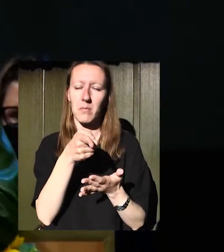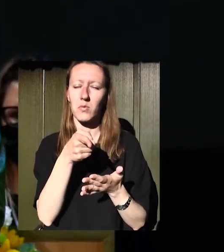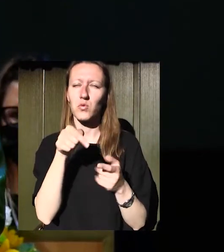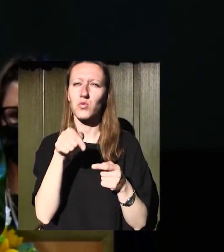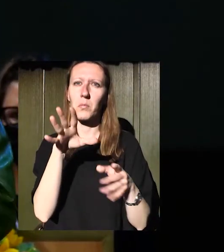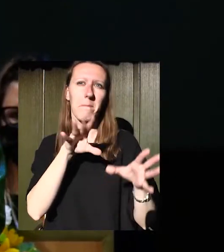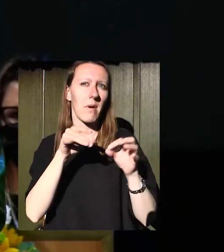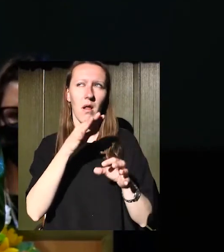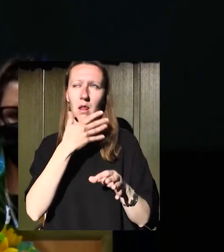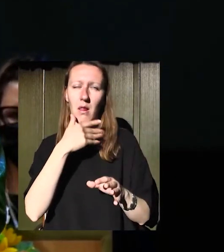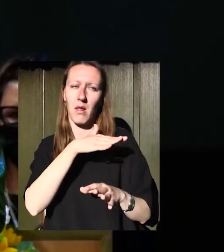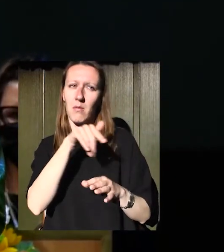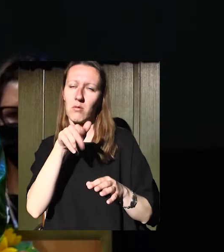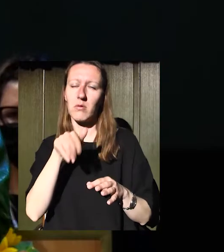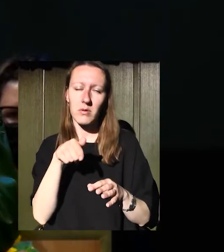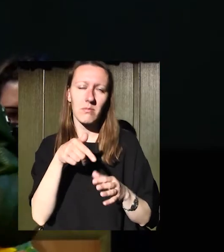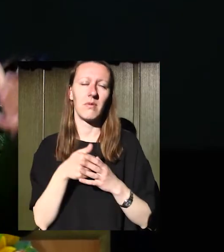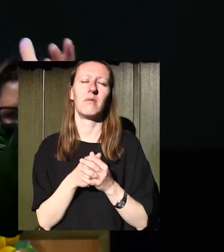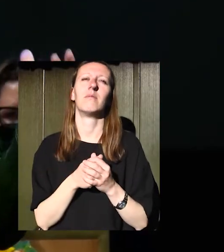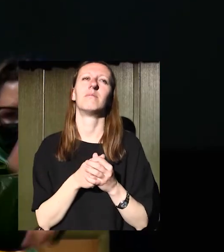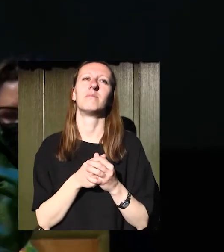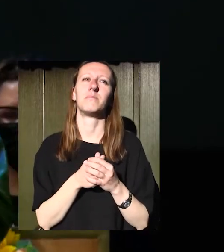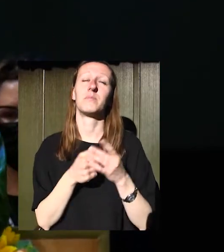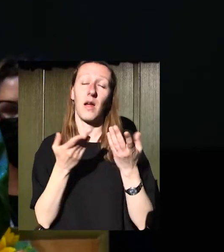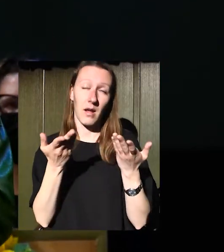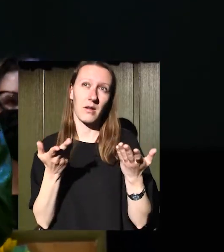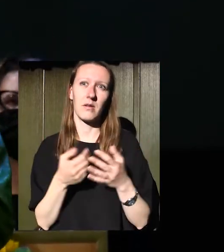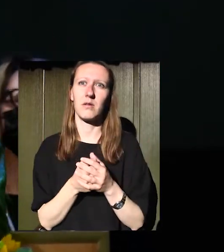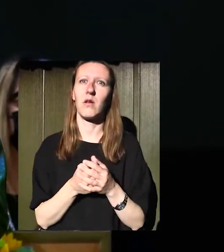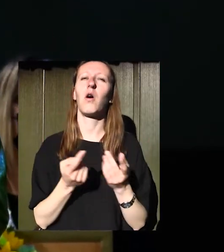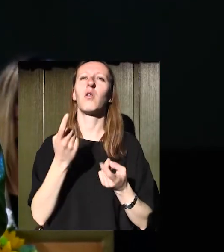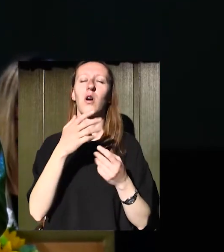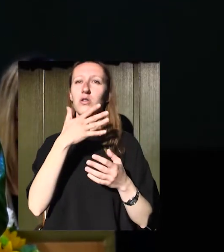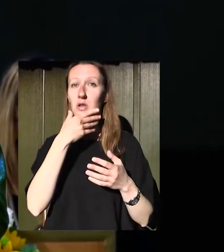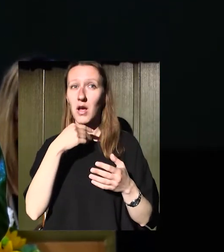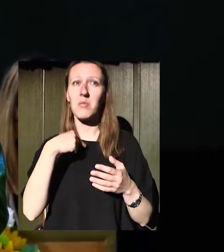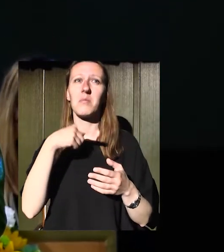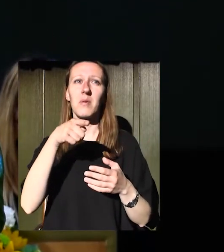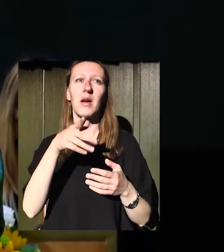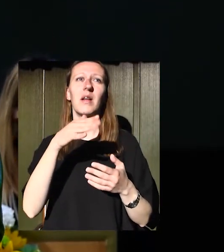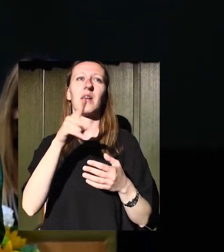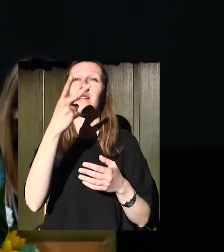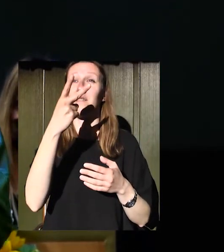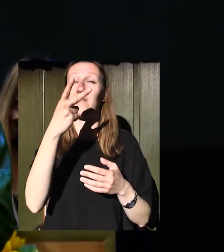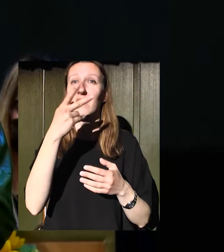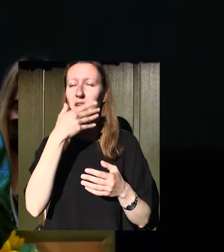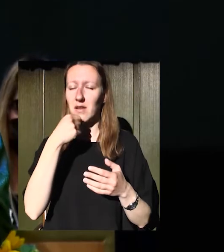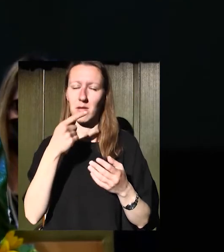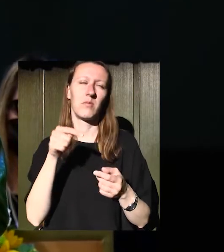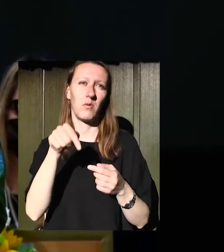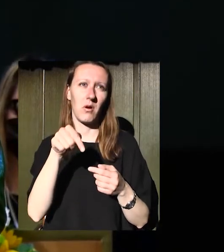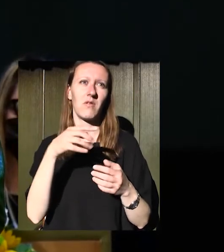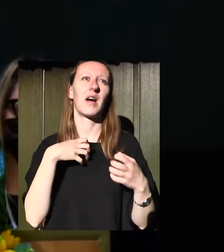događaju magične stvari. I eto, događaju se magične stvari, meni su se dogodile 2 magične